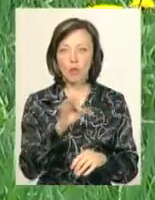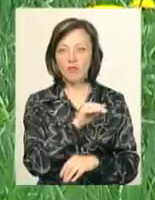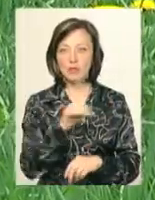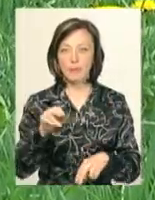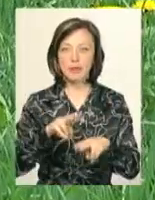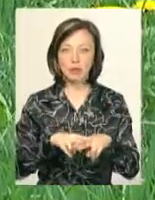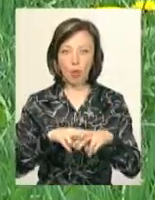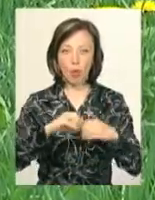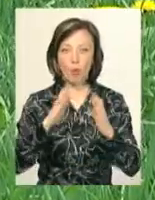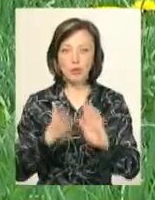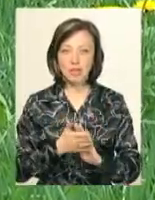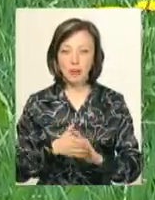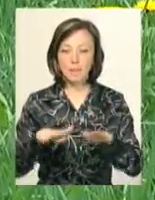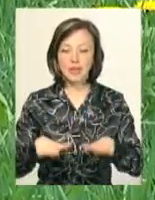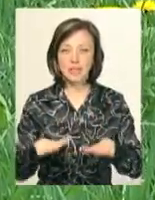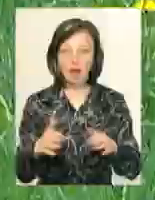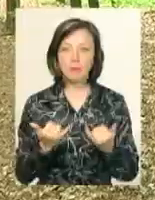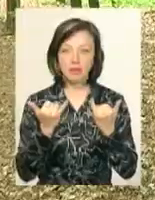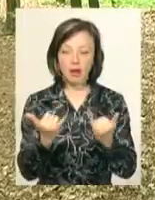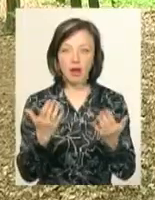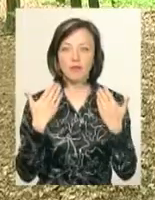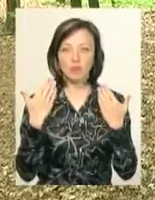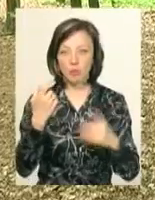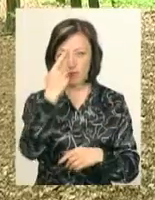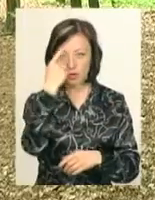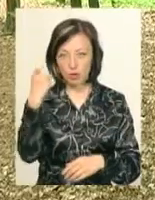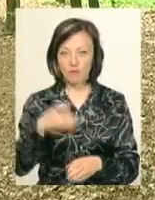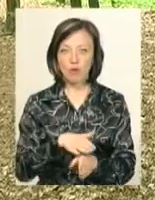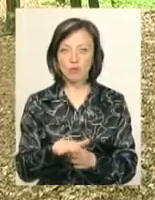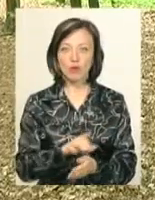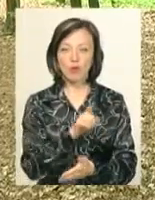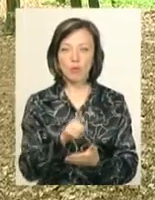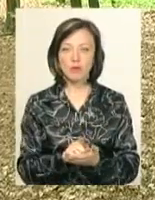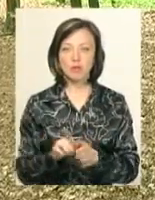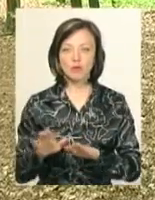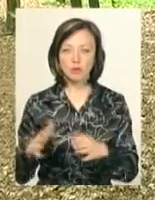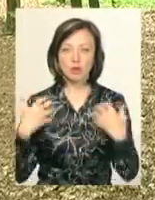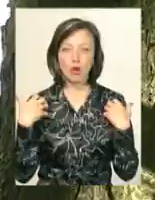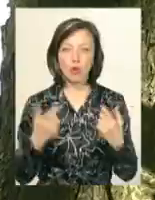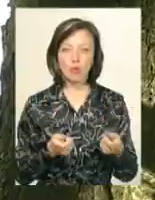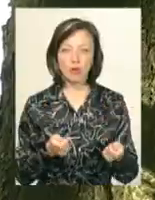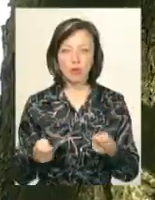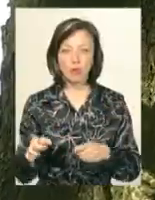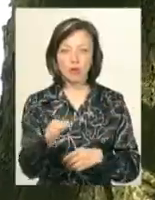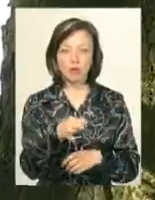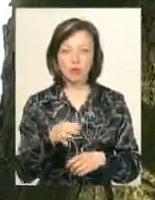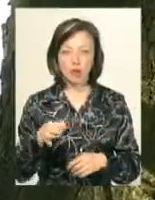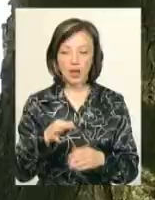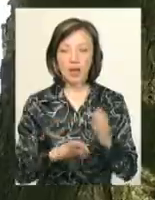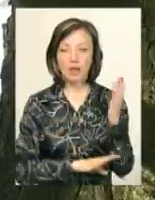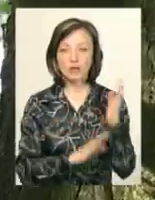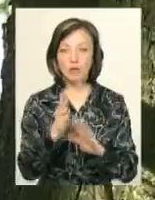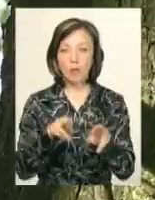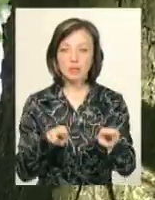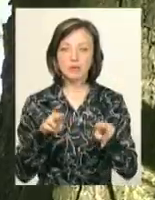комплексів з альтанками для відпочинку, повідомив тимчасово виконуючий обов'язки першого заступника начальника управління Хмельницького обласного управління лісового